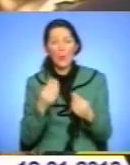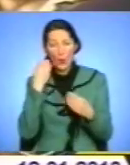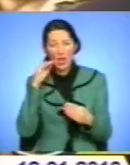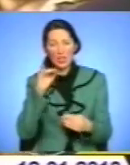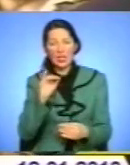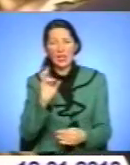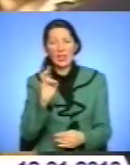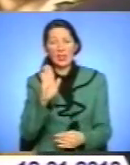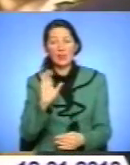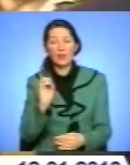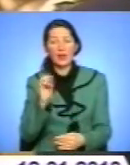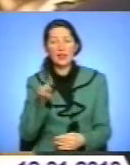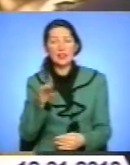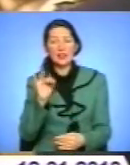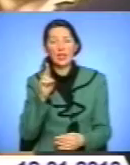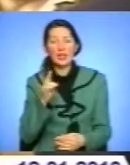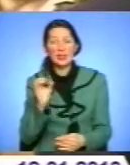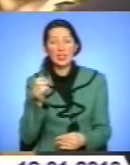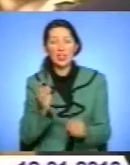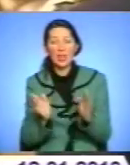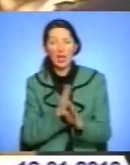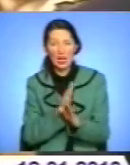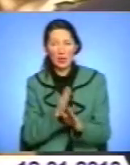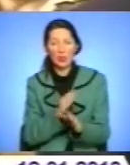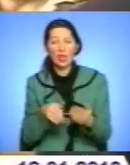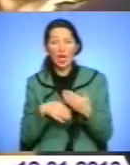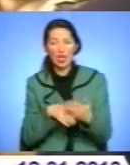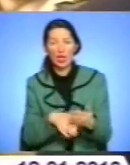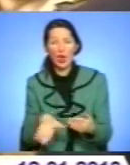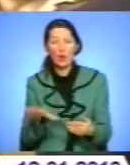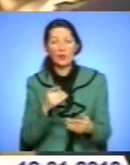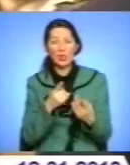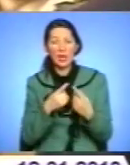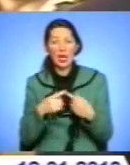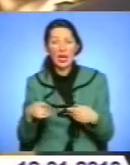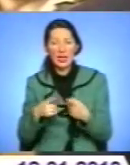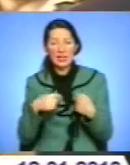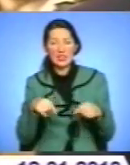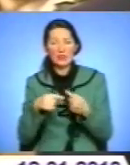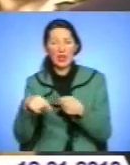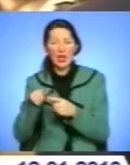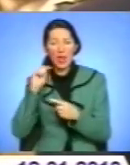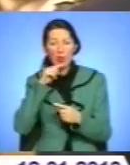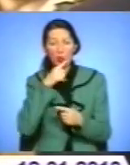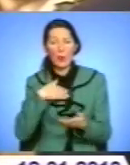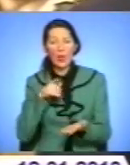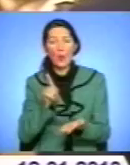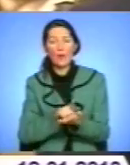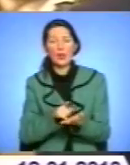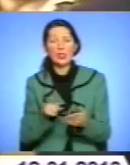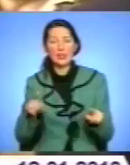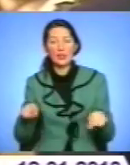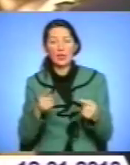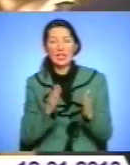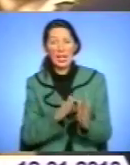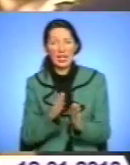нового якісного регулювання всіх сфер економіки. Ми повинні створити режим